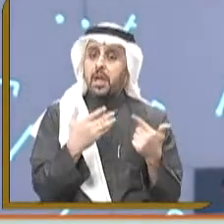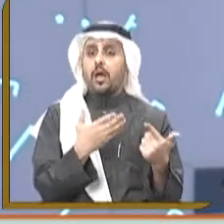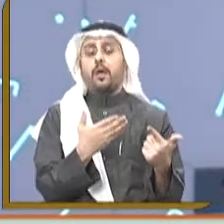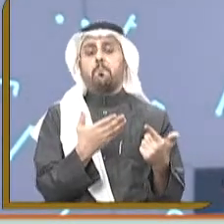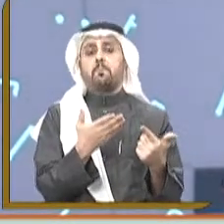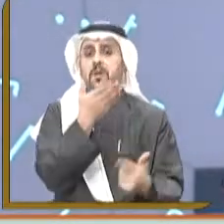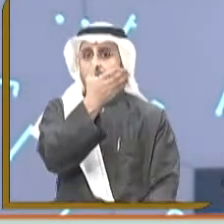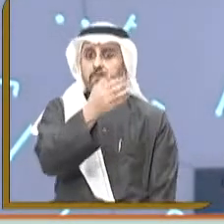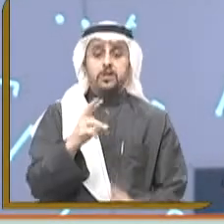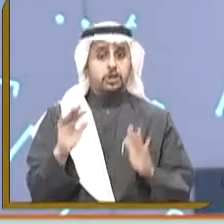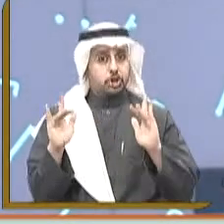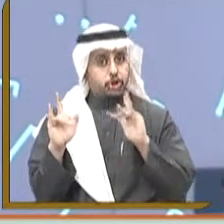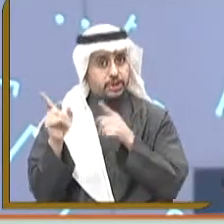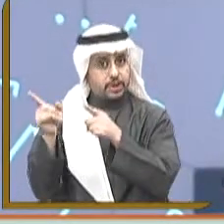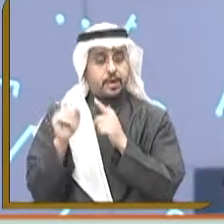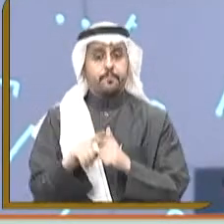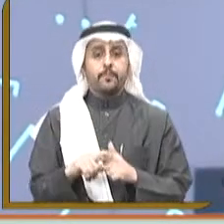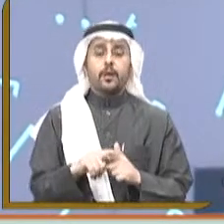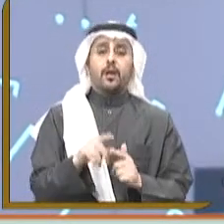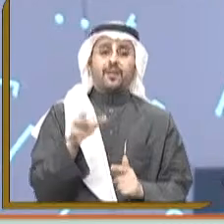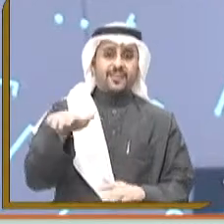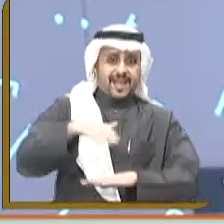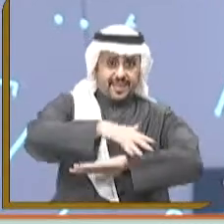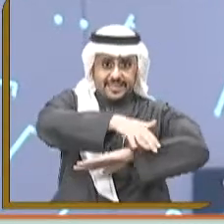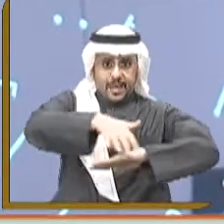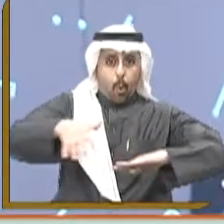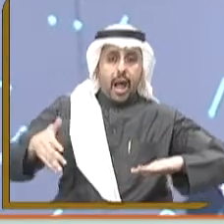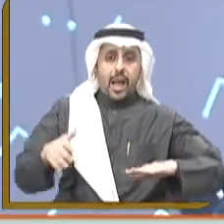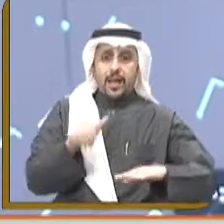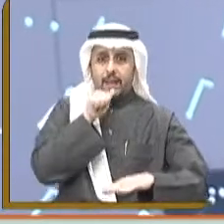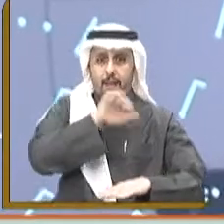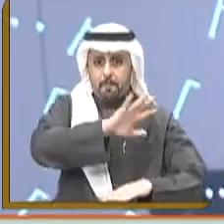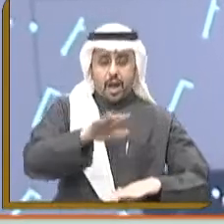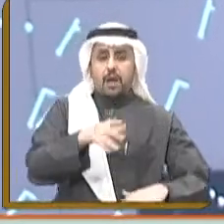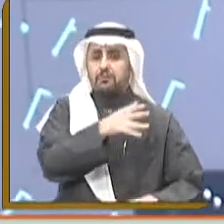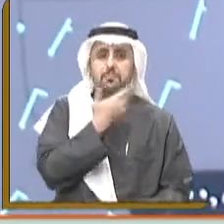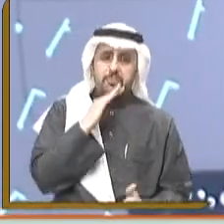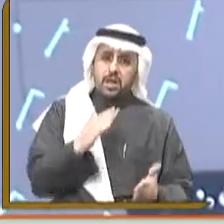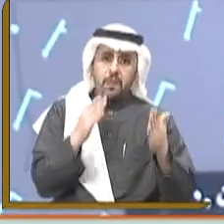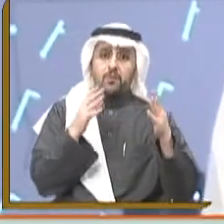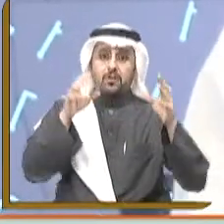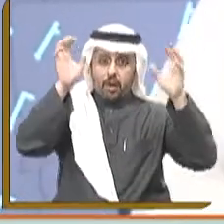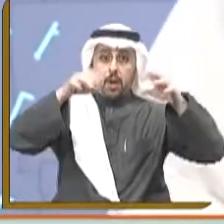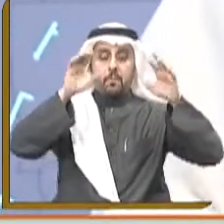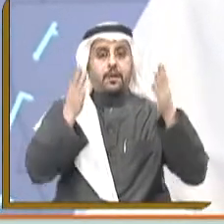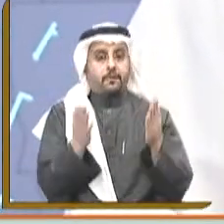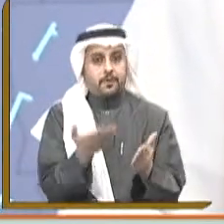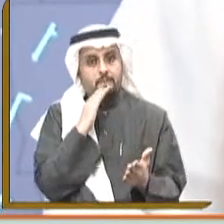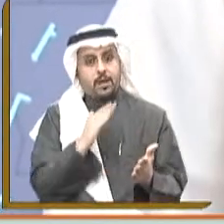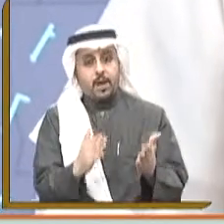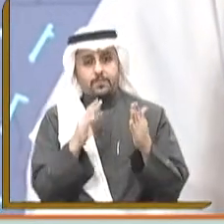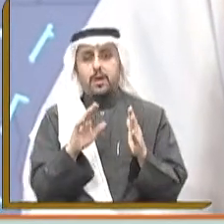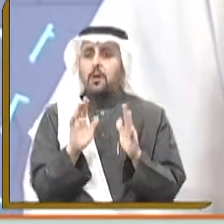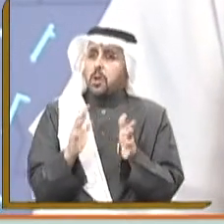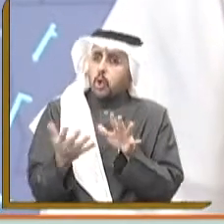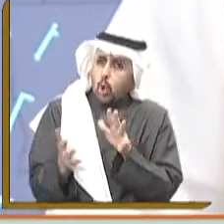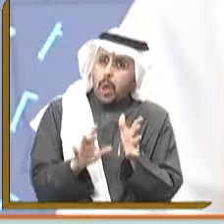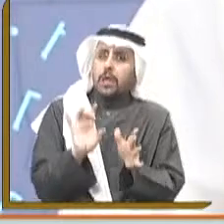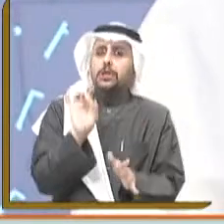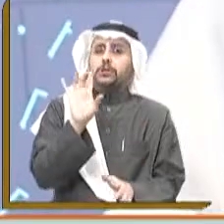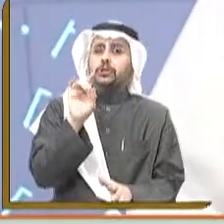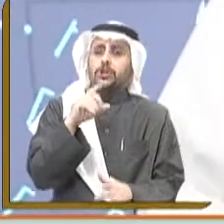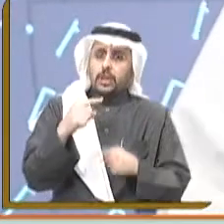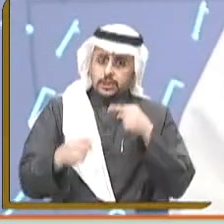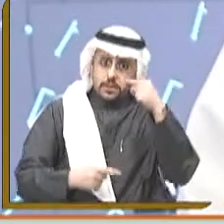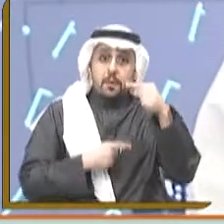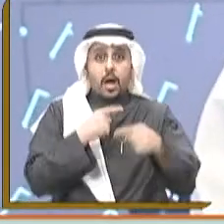شملت محافظة جدة والسواحل منها. كانت الأمطار خفيفة إلى متوسطة، غزيرة في بعض المناطق. نتوقع إن شاء الله تعالى استمرار